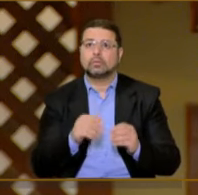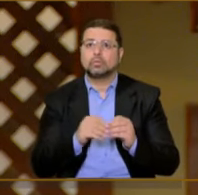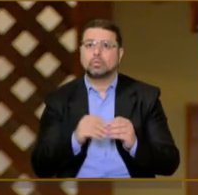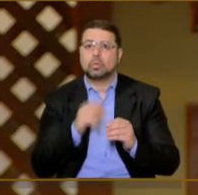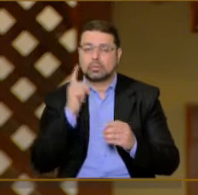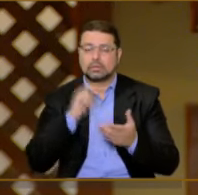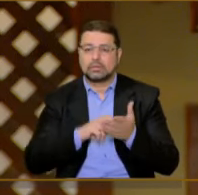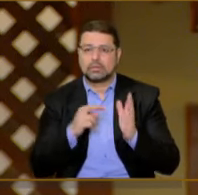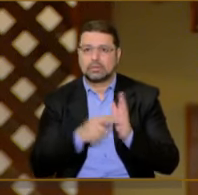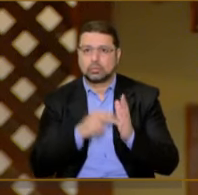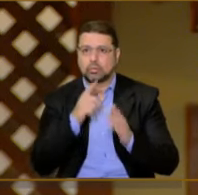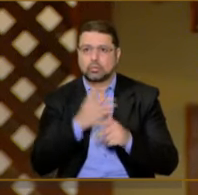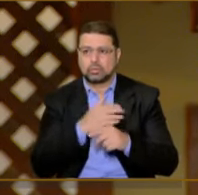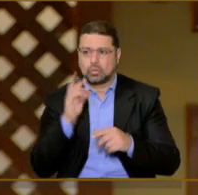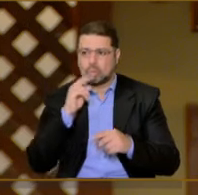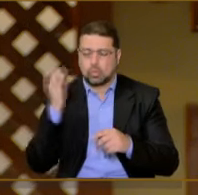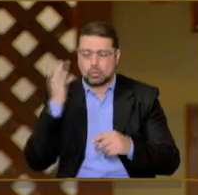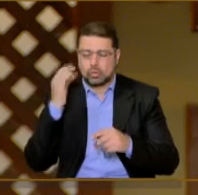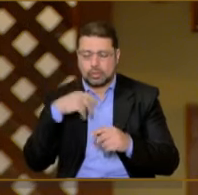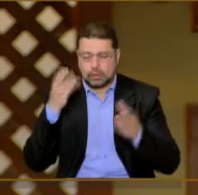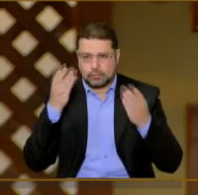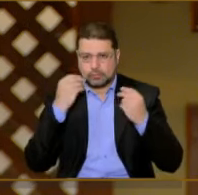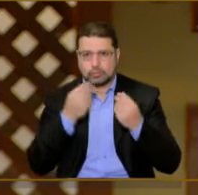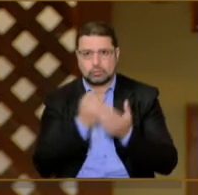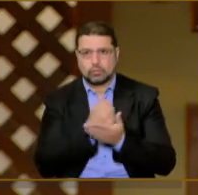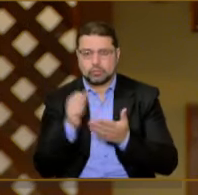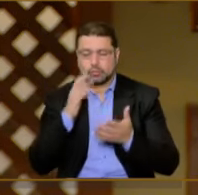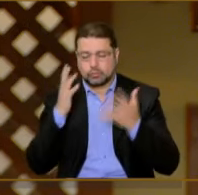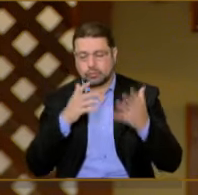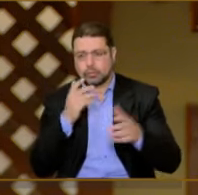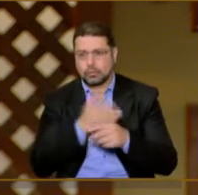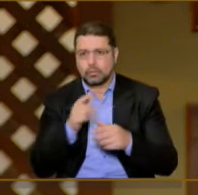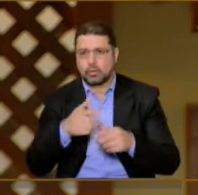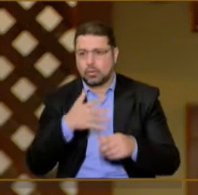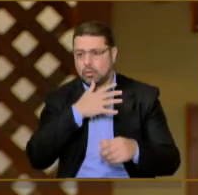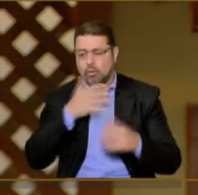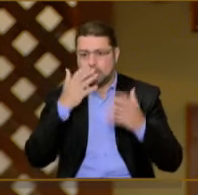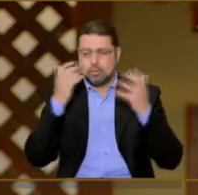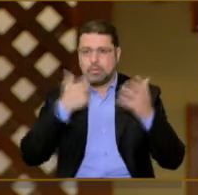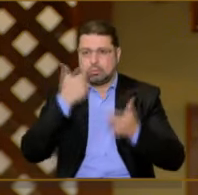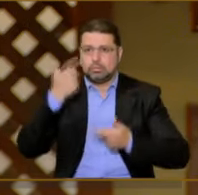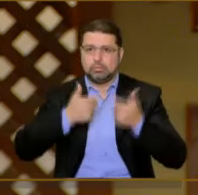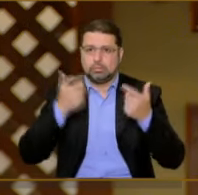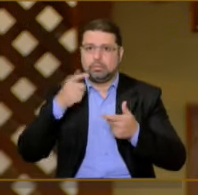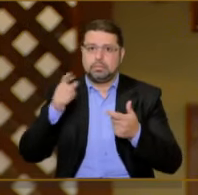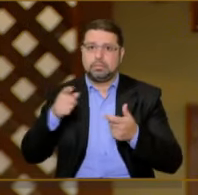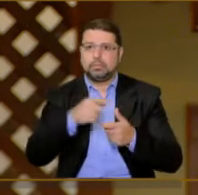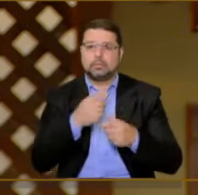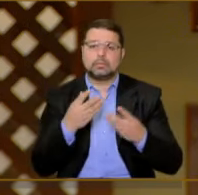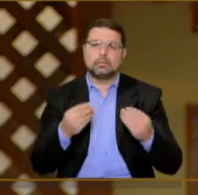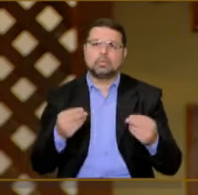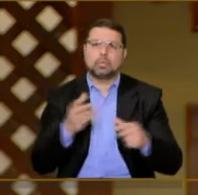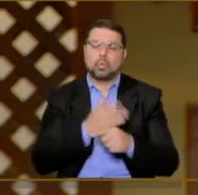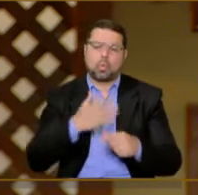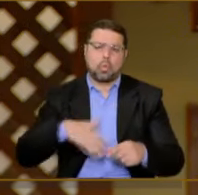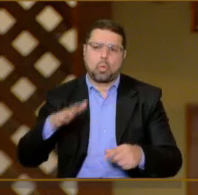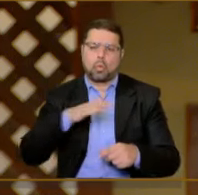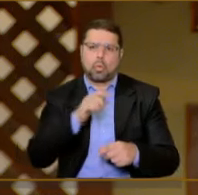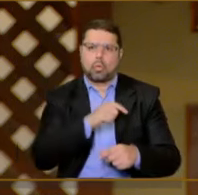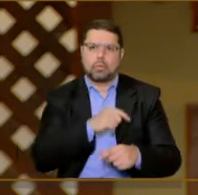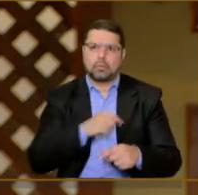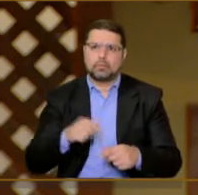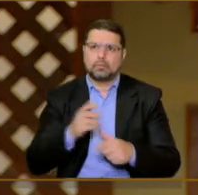اللي بيحاول ان هو يشوش عليك الحفظ بتاعك فتلاقي ائمه كبار وعلماء كتار كلنا كلنا